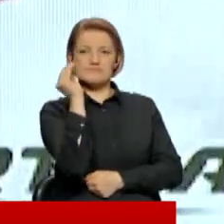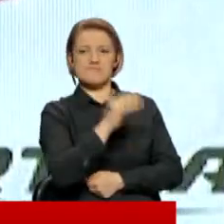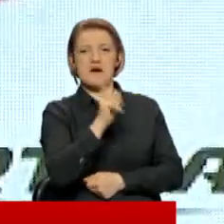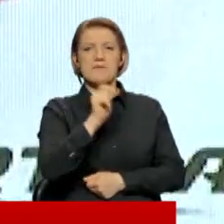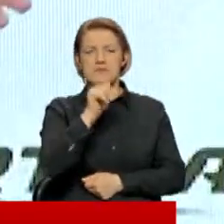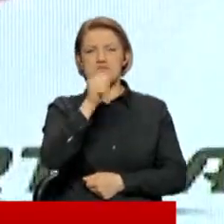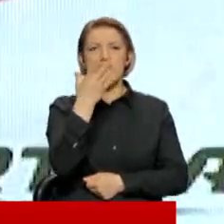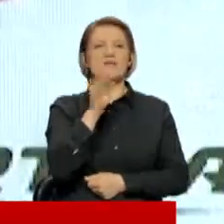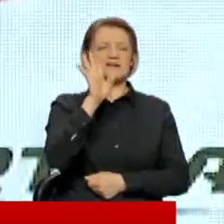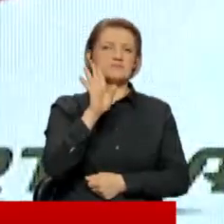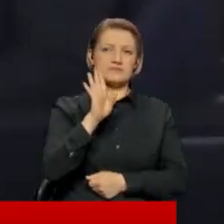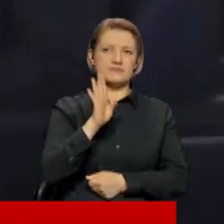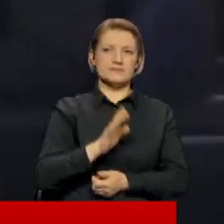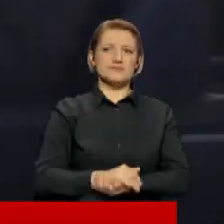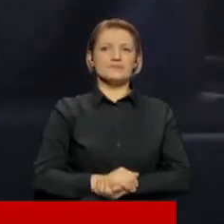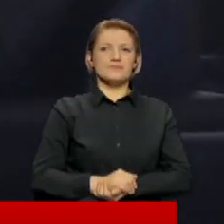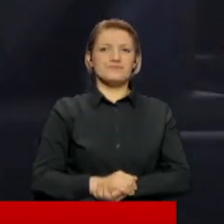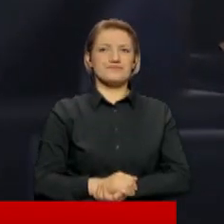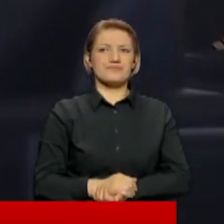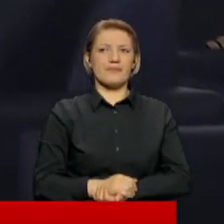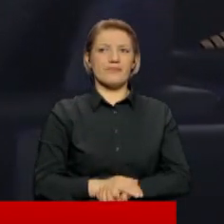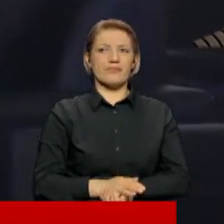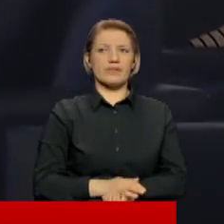hiç olmazsa bir hayırlarını okursun